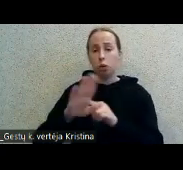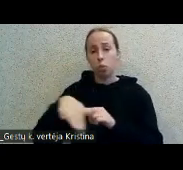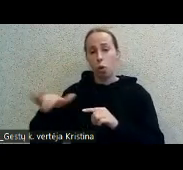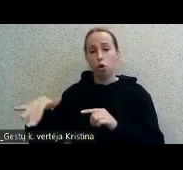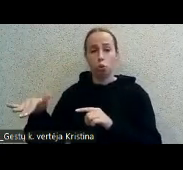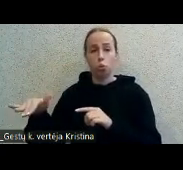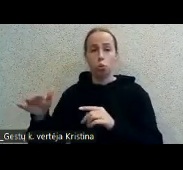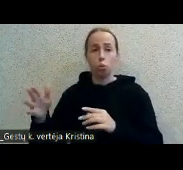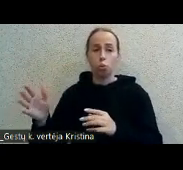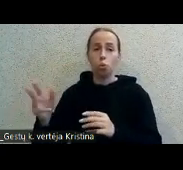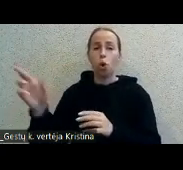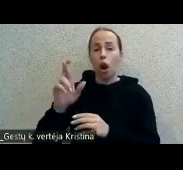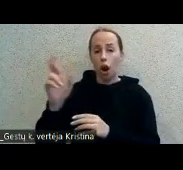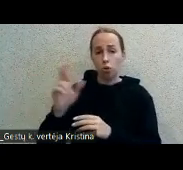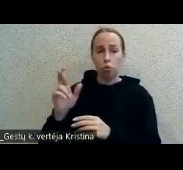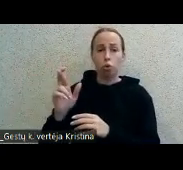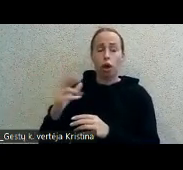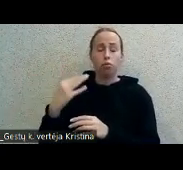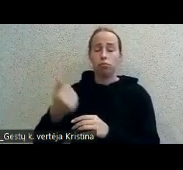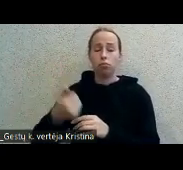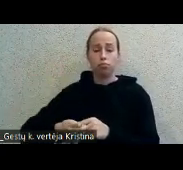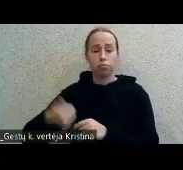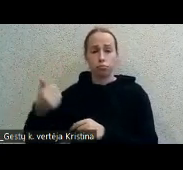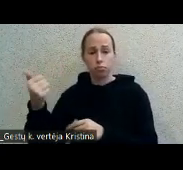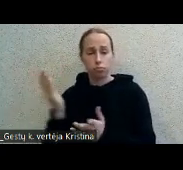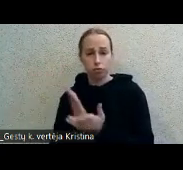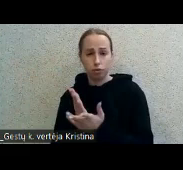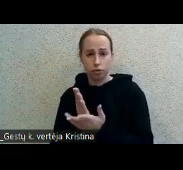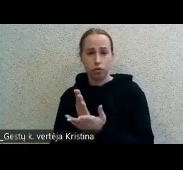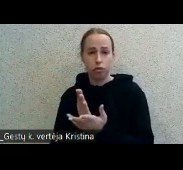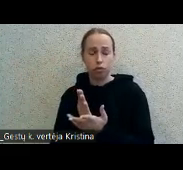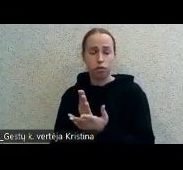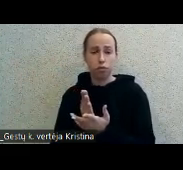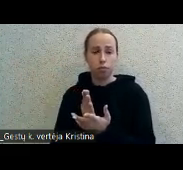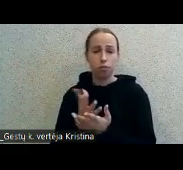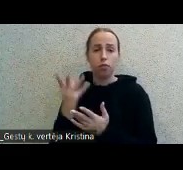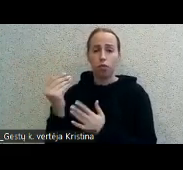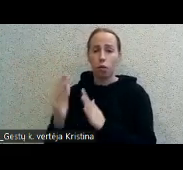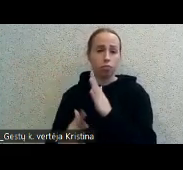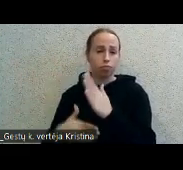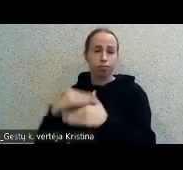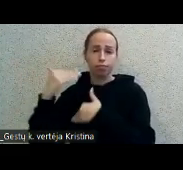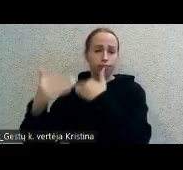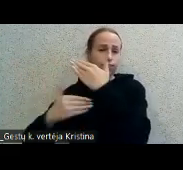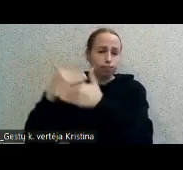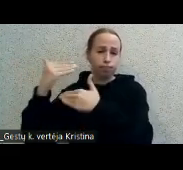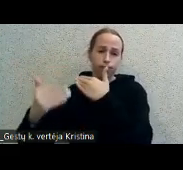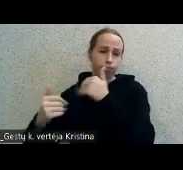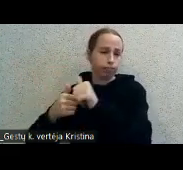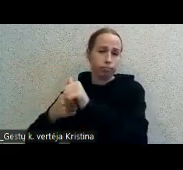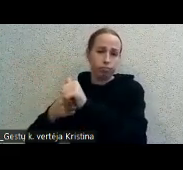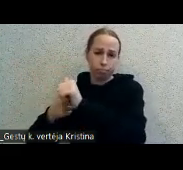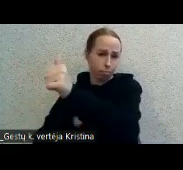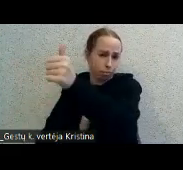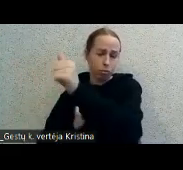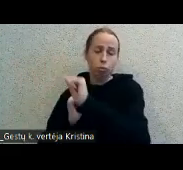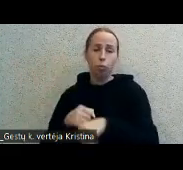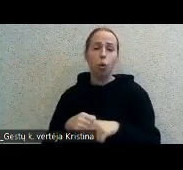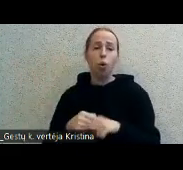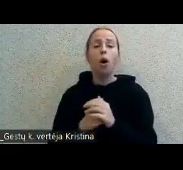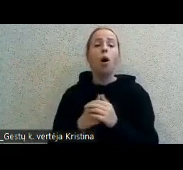apie jų mokymus ir didelį, ne šiaip su, o labai didelį. Ir jų pažangumas labai skiriasi, nes ką, tai